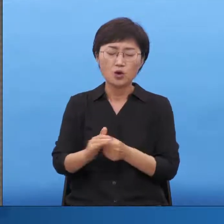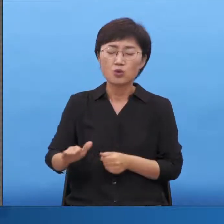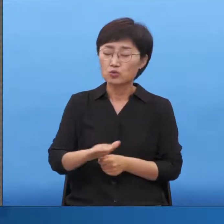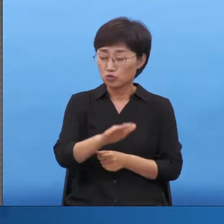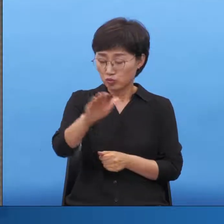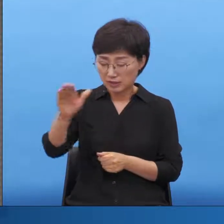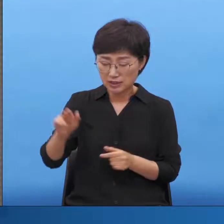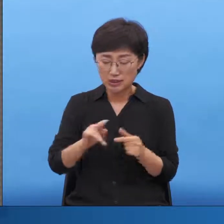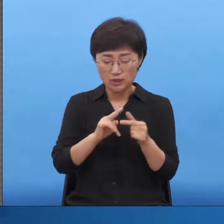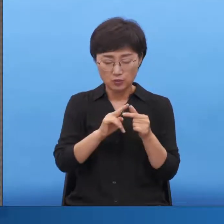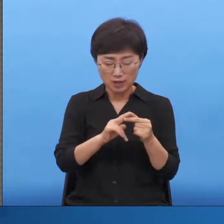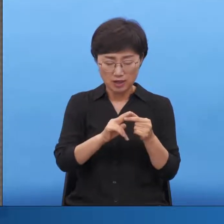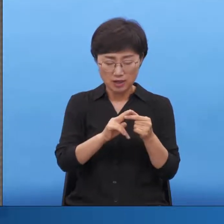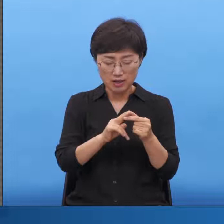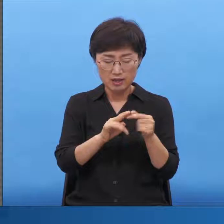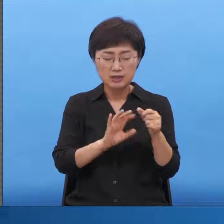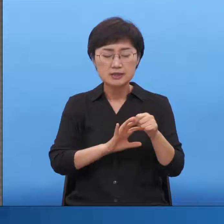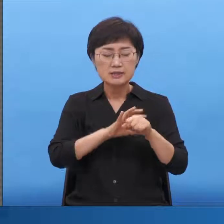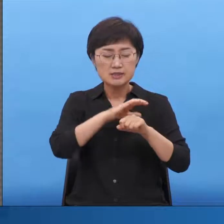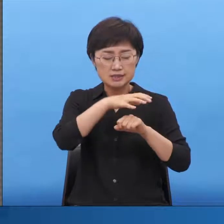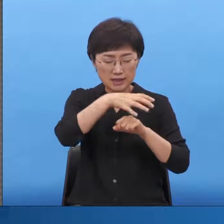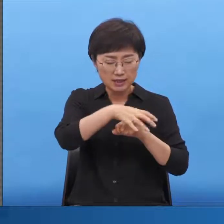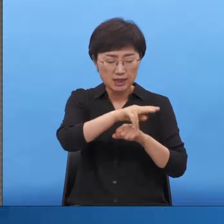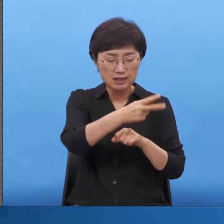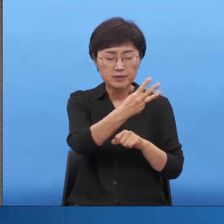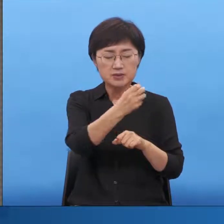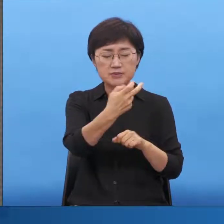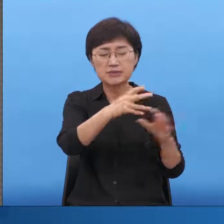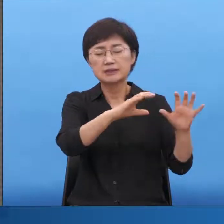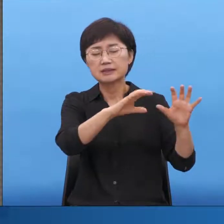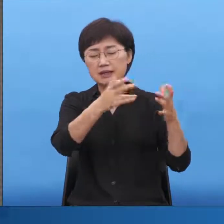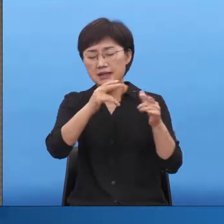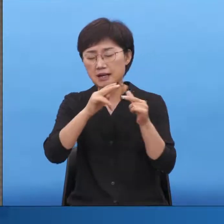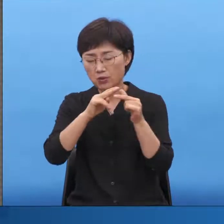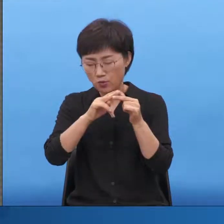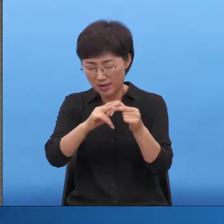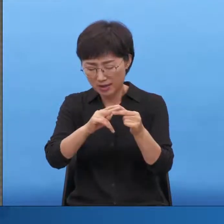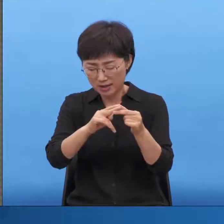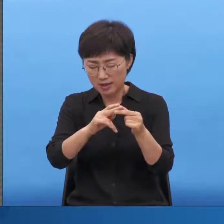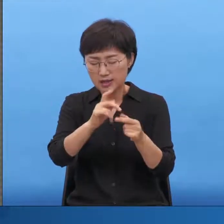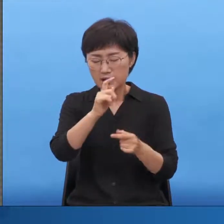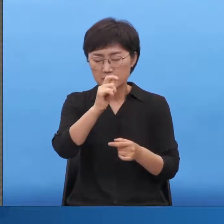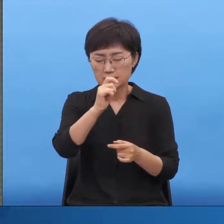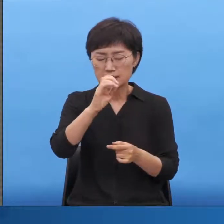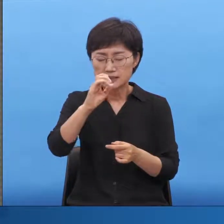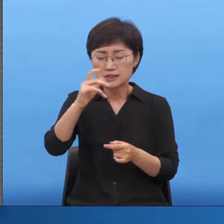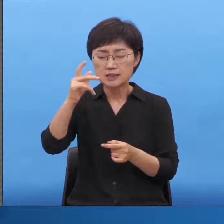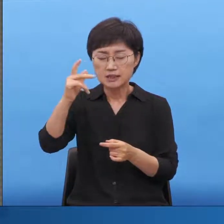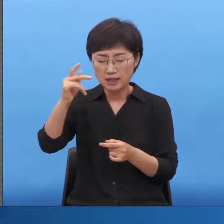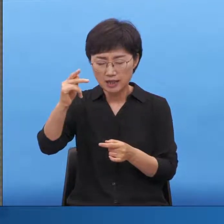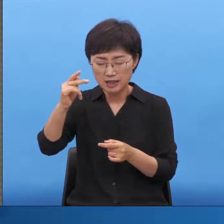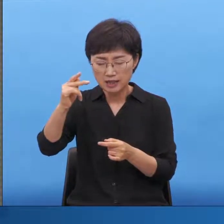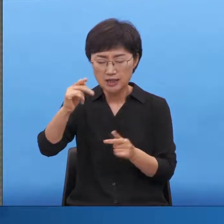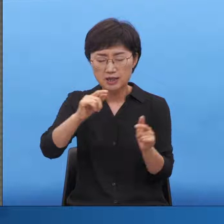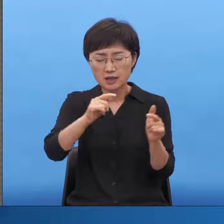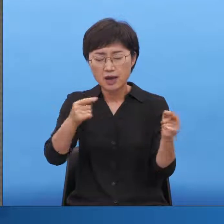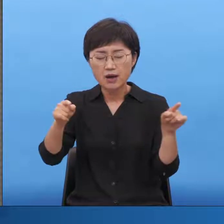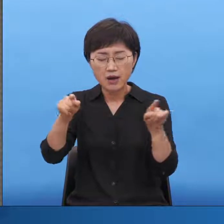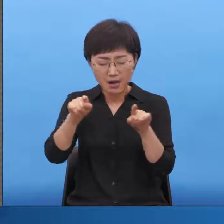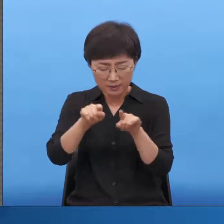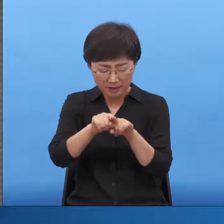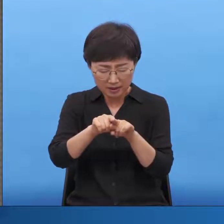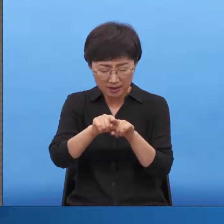TCK들과 70 지역을 살릴 70인 제자와 렘넌트들이 보좌와 되는 축복을 누리게